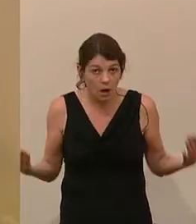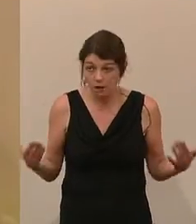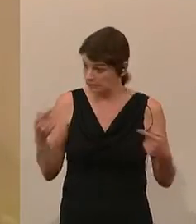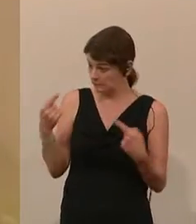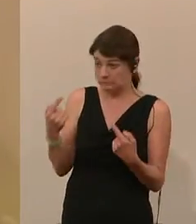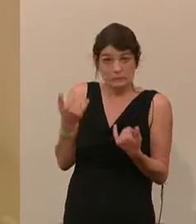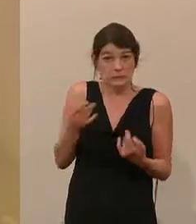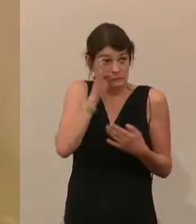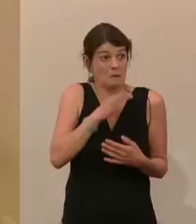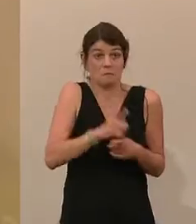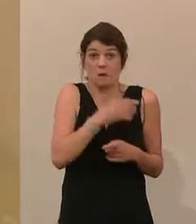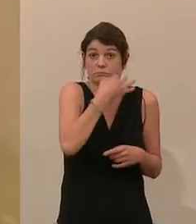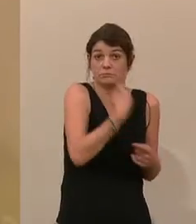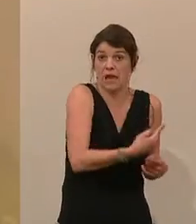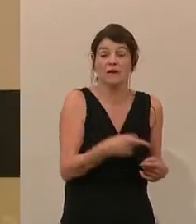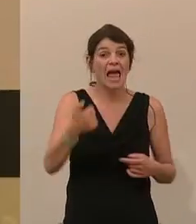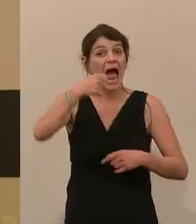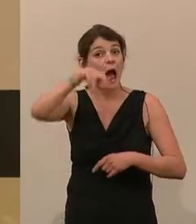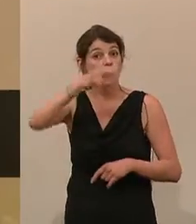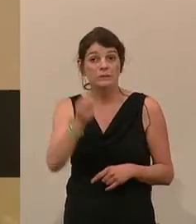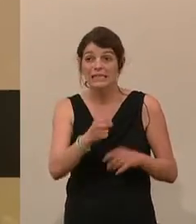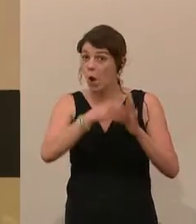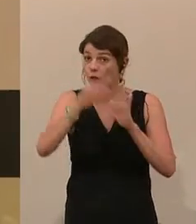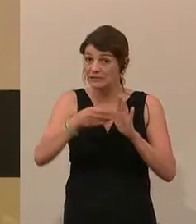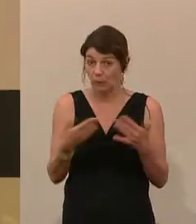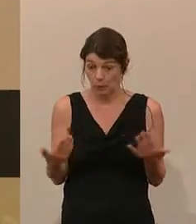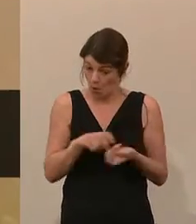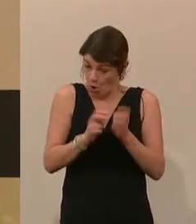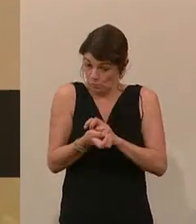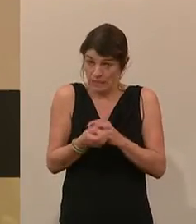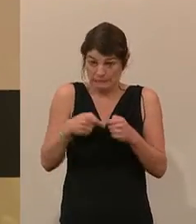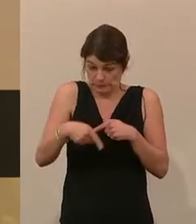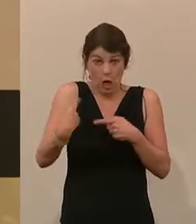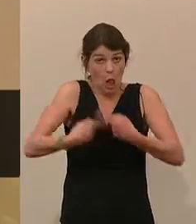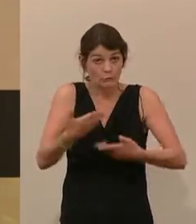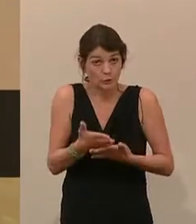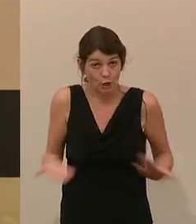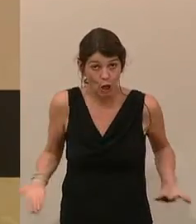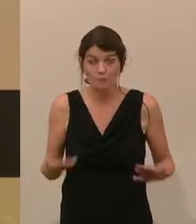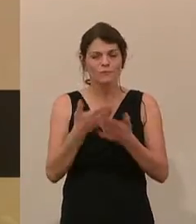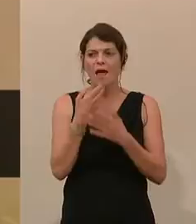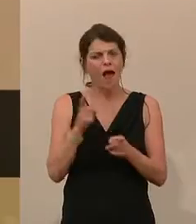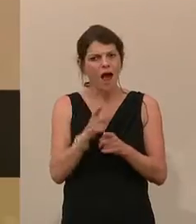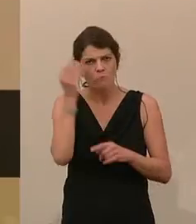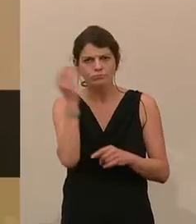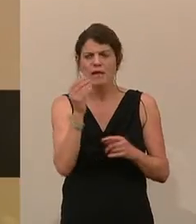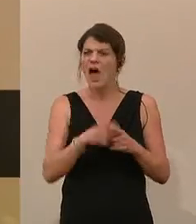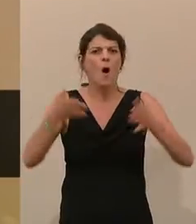ja gerade gesagt, was die Aarhus-Konvention betrifft, dass die Umsetzung im Gange ist. Und so möchte ich auch sagen, und auch